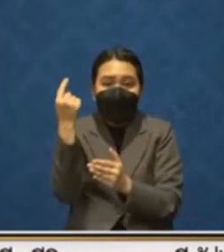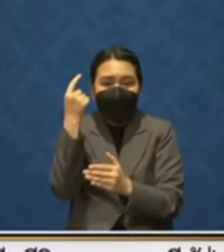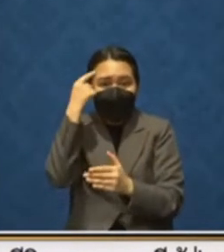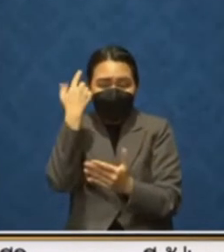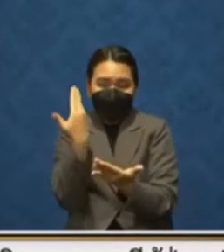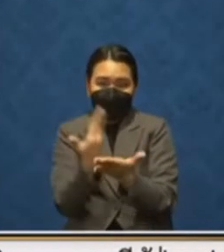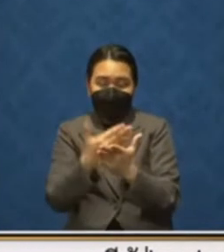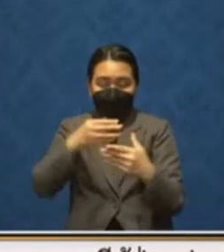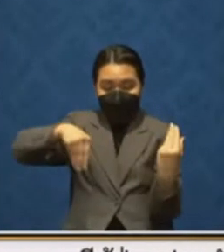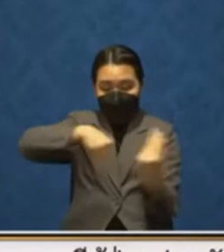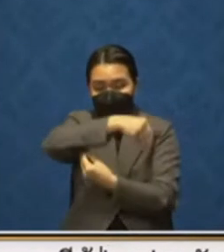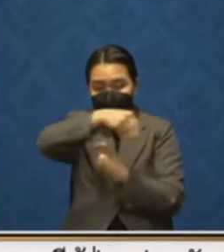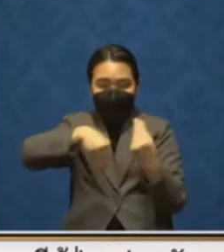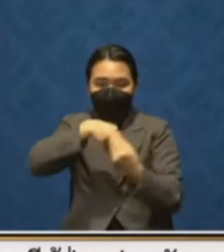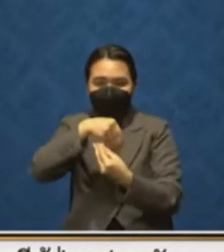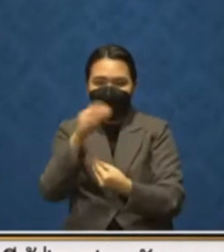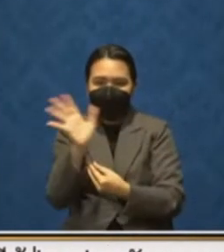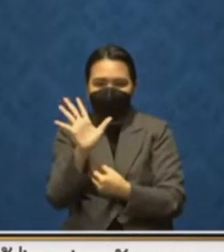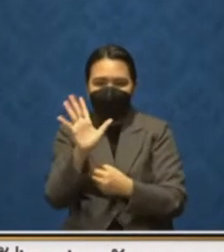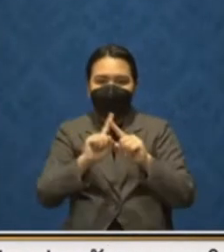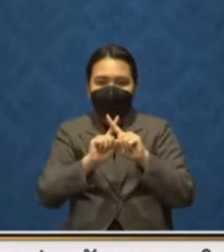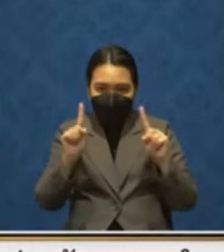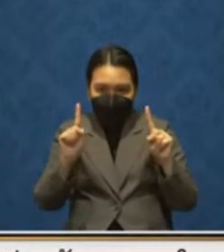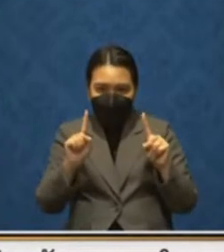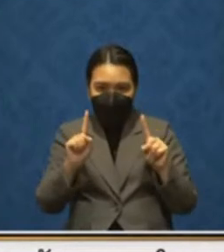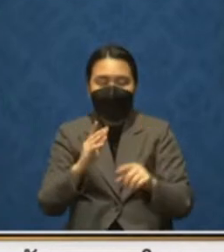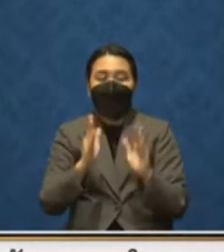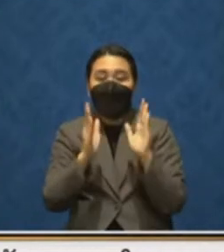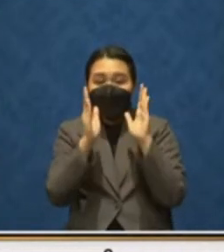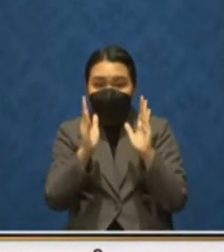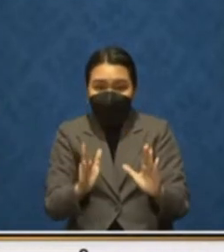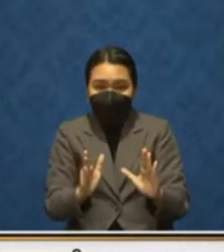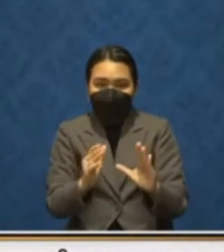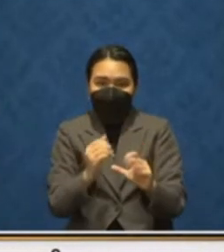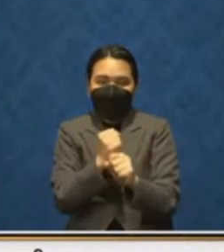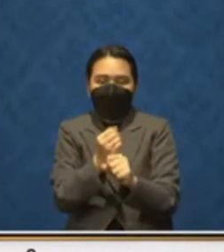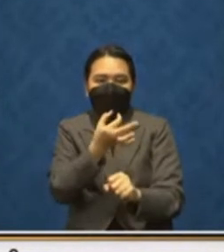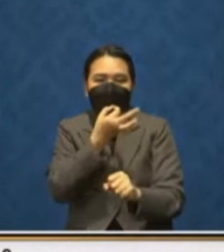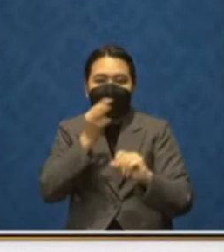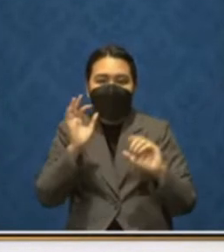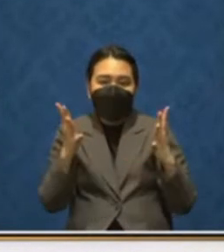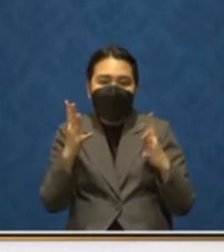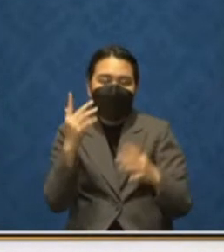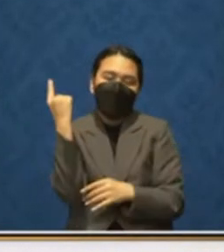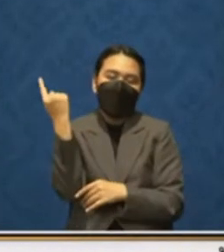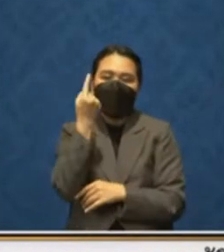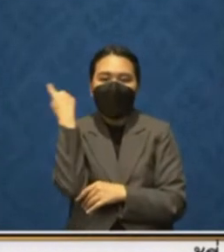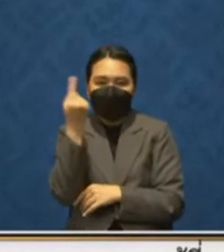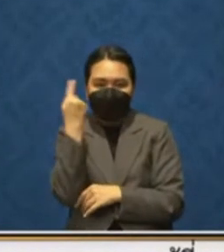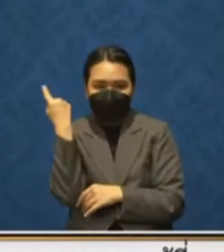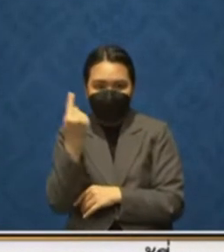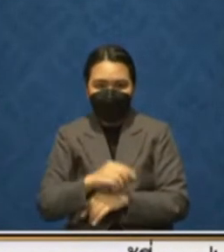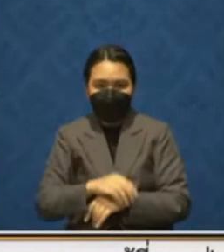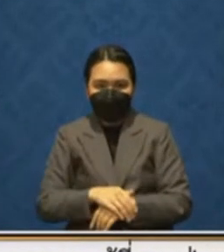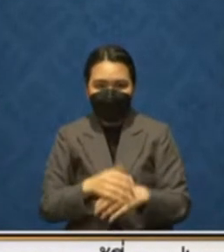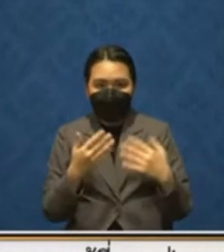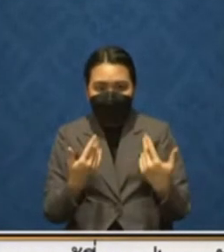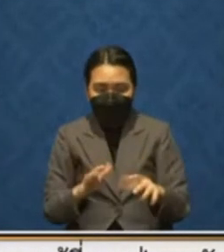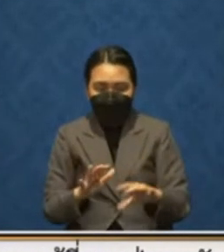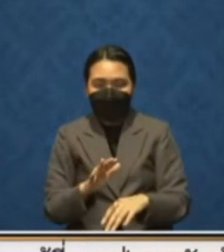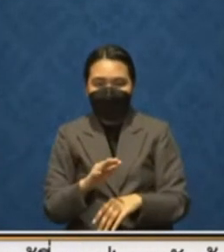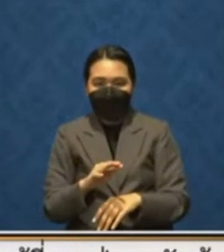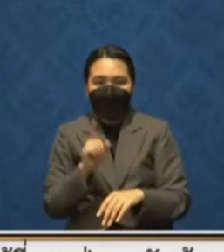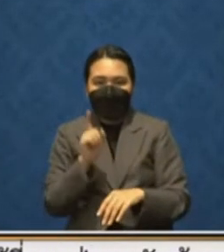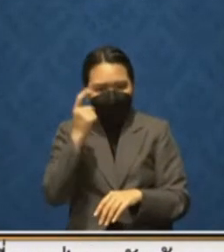สะพัดก็กลับนะแต่บอกว่าคนกับไม่ทำมาหากินแล้วนะเที่ยวนะคุณก็ควรจะเอาเงินไป